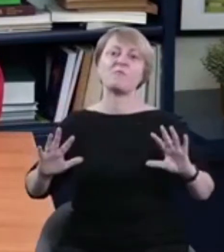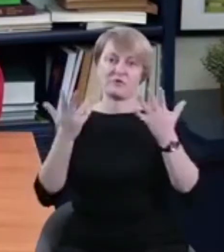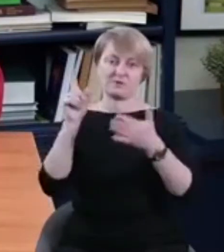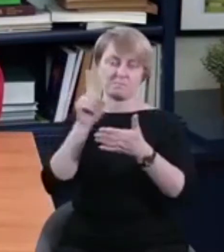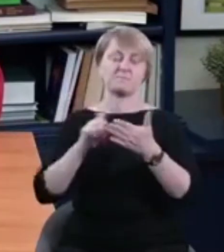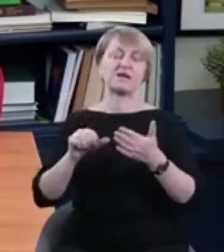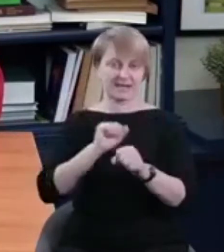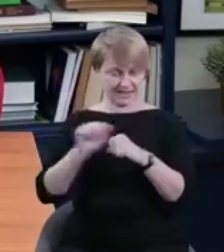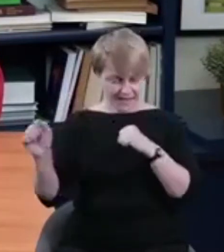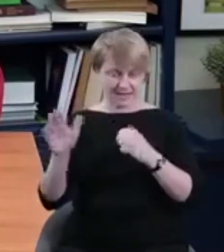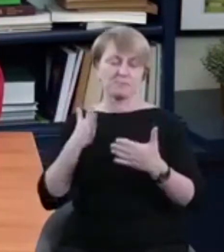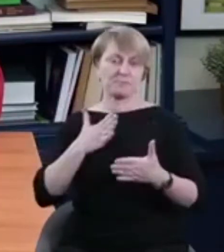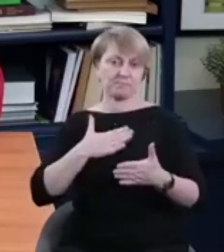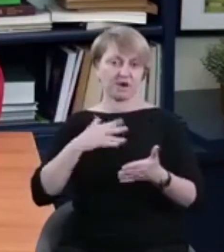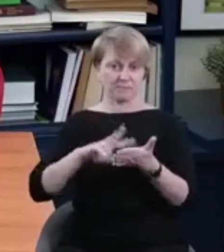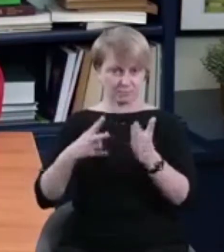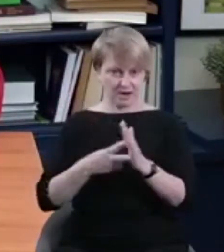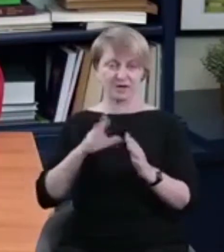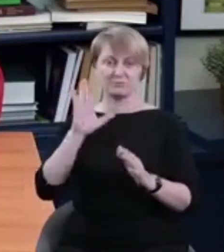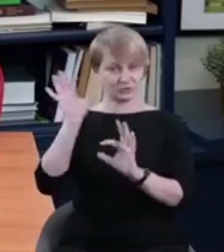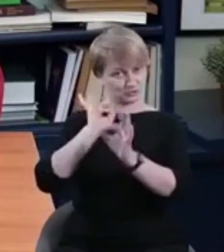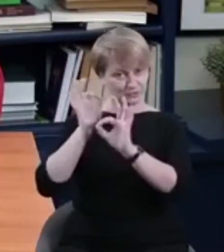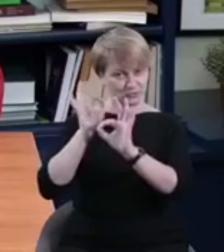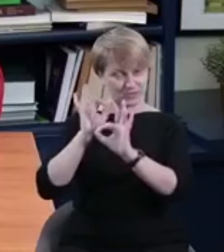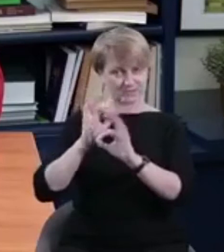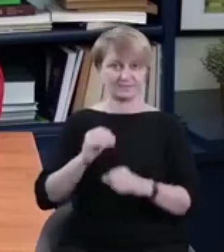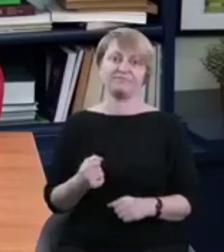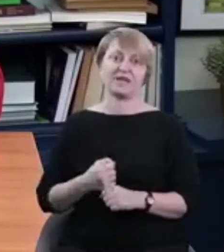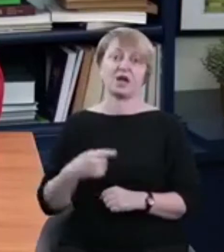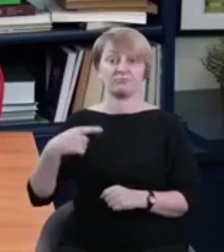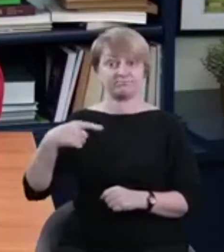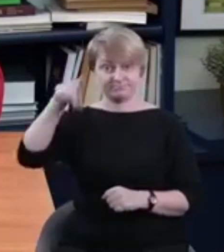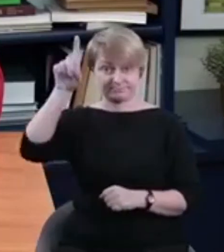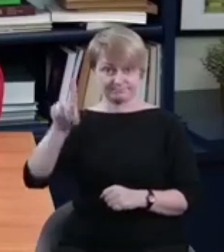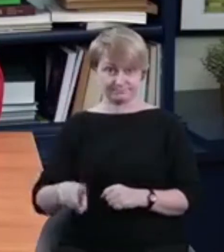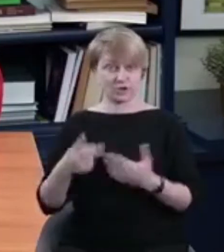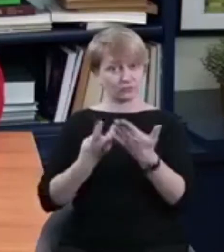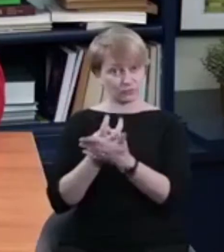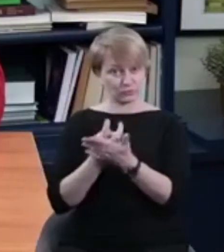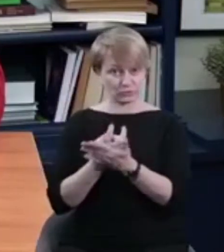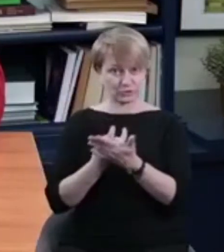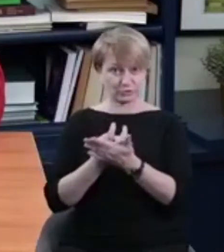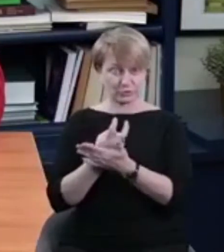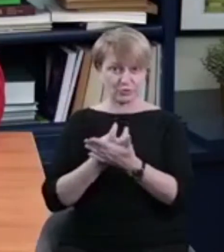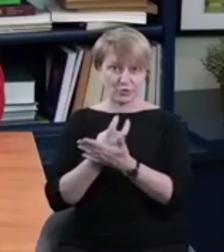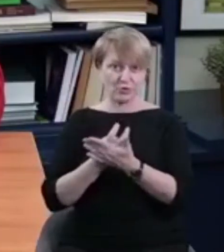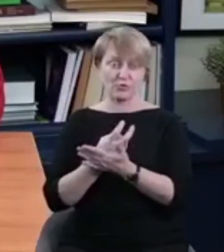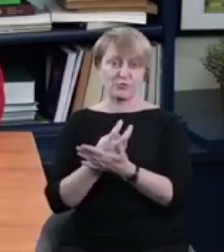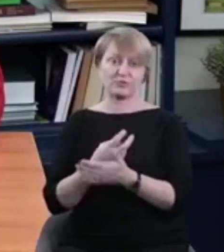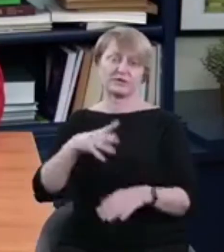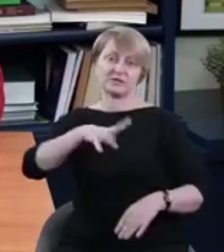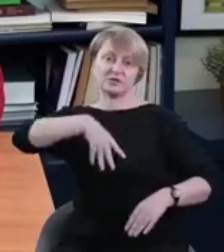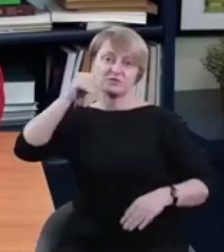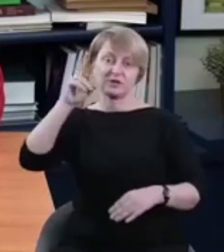będziemy o tym informować a za chwilę za miesiąc również miesiącu lutym obchody rodaków jak to zazwyczaj